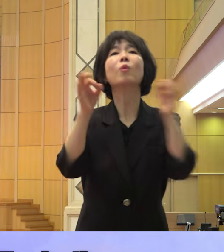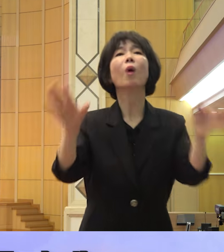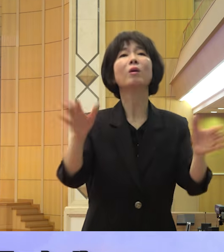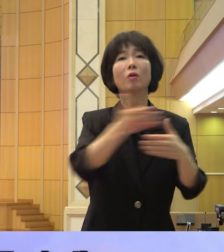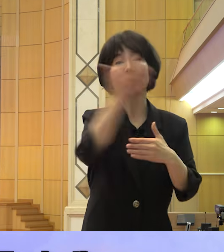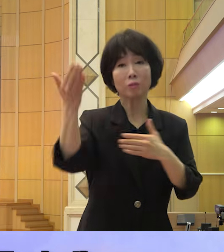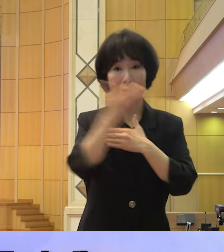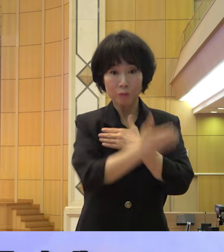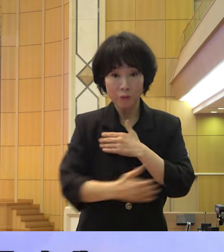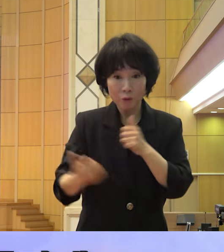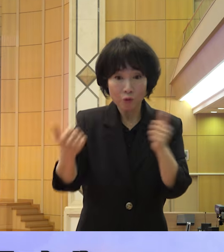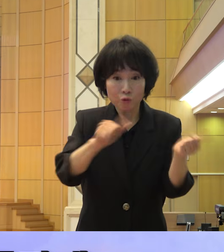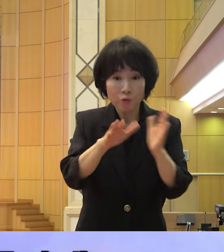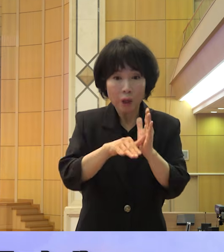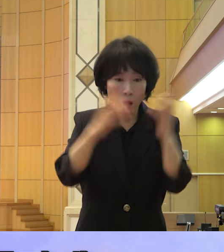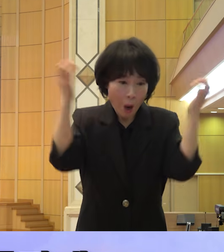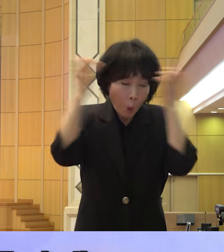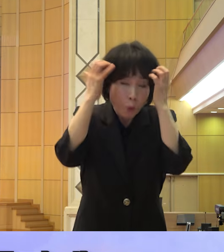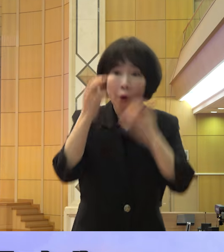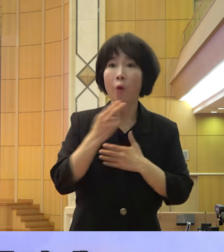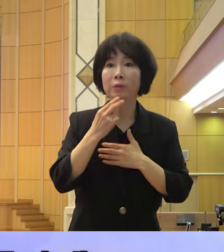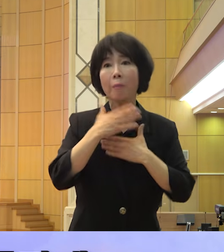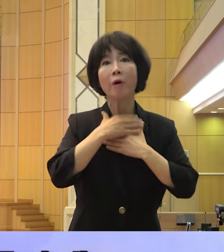그들은 죽을 때에도 고통이 없고,